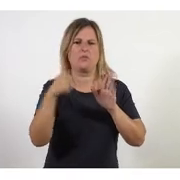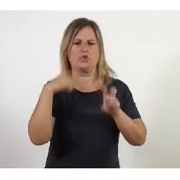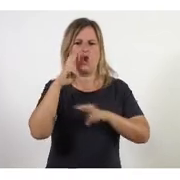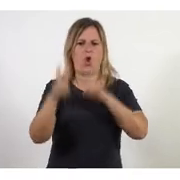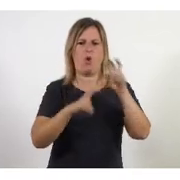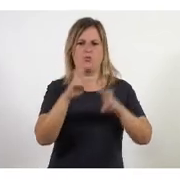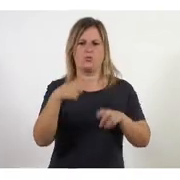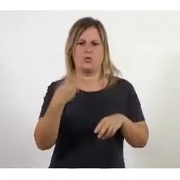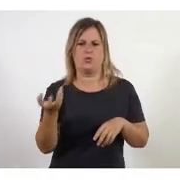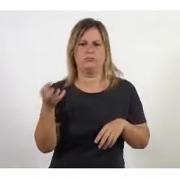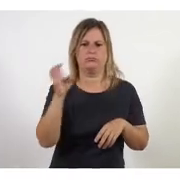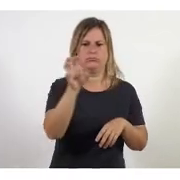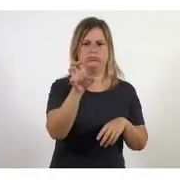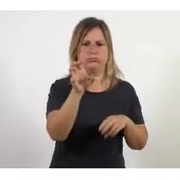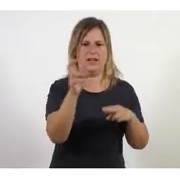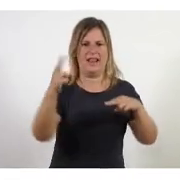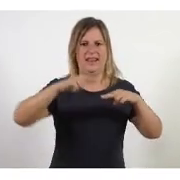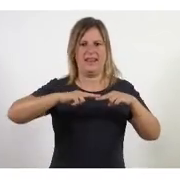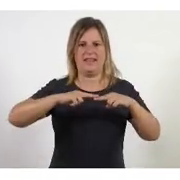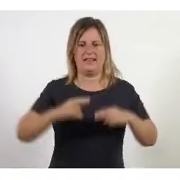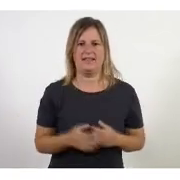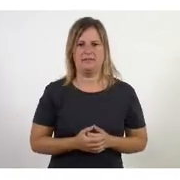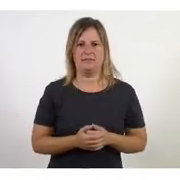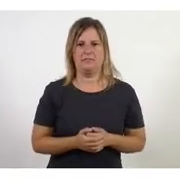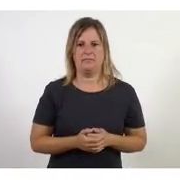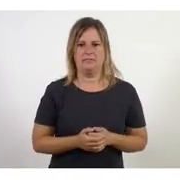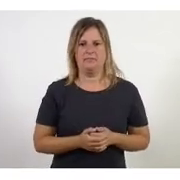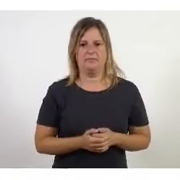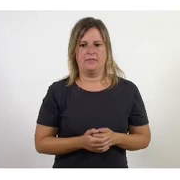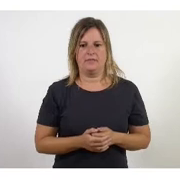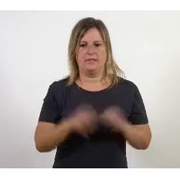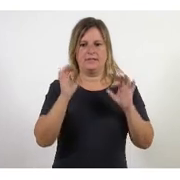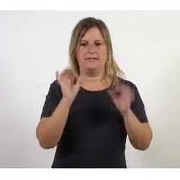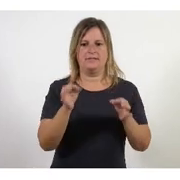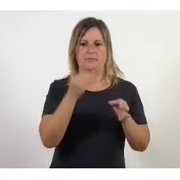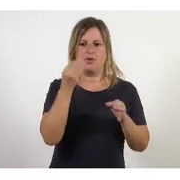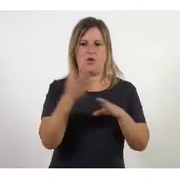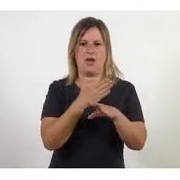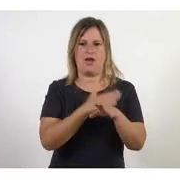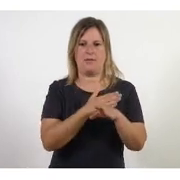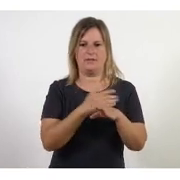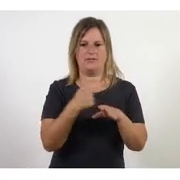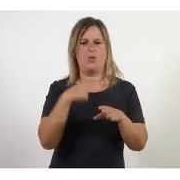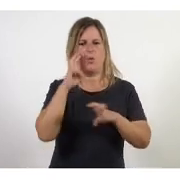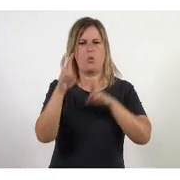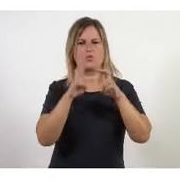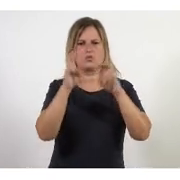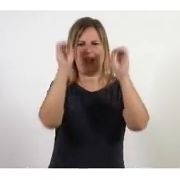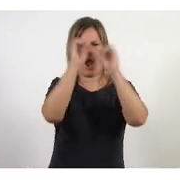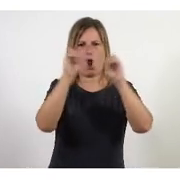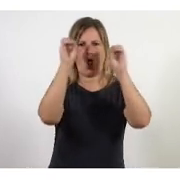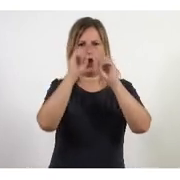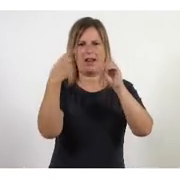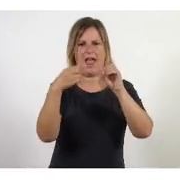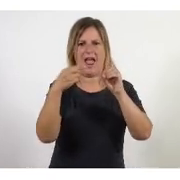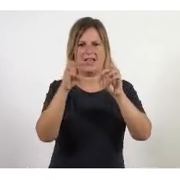poso link al xat. Hi ha un link, te l'hauria d'haver passat, Enric. Hi ha un link, busca-la a Google, tenen una pàgina